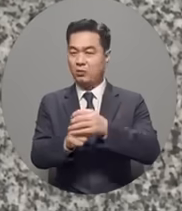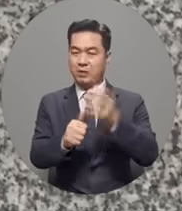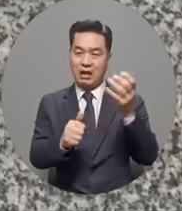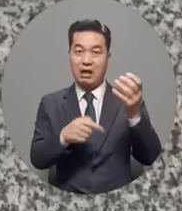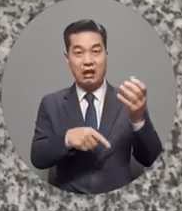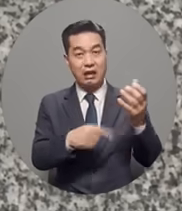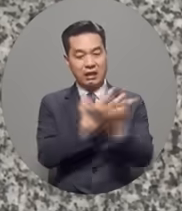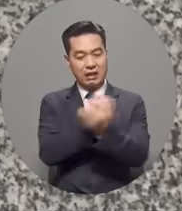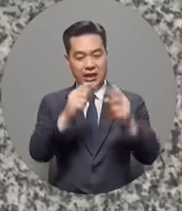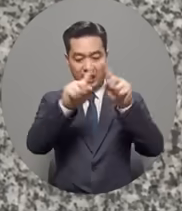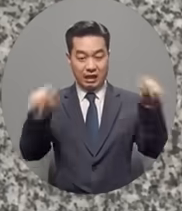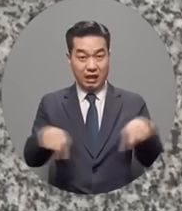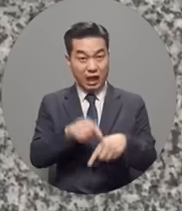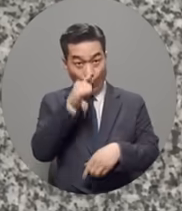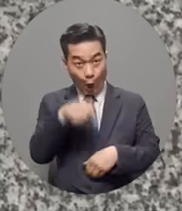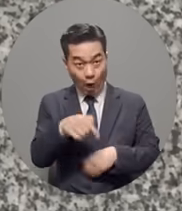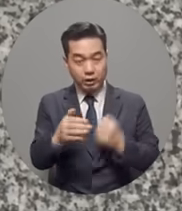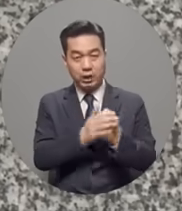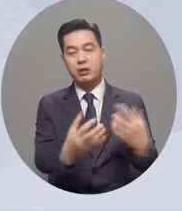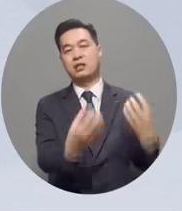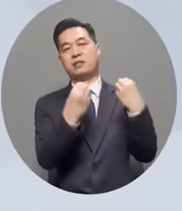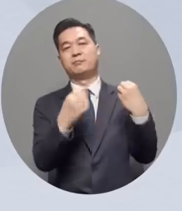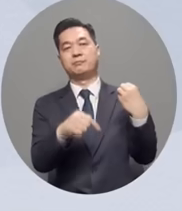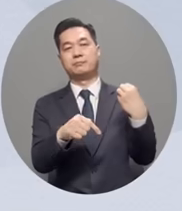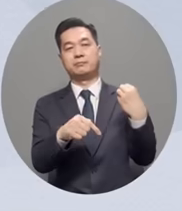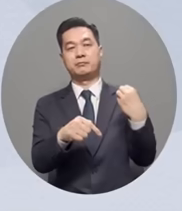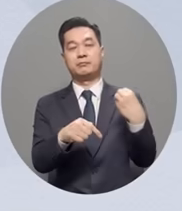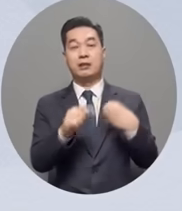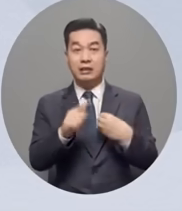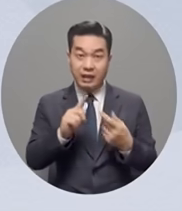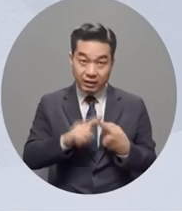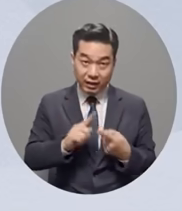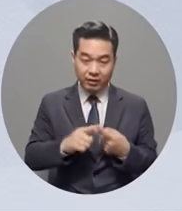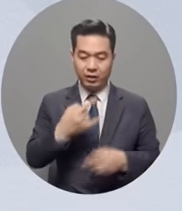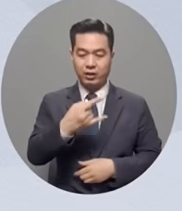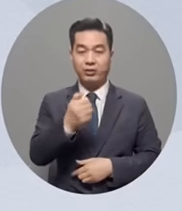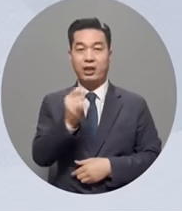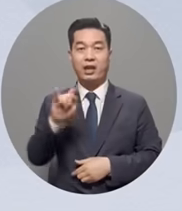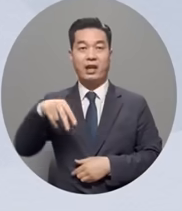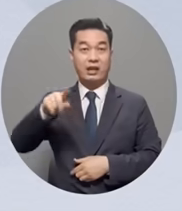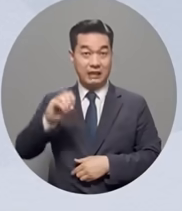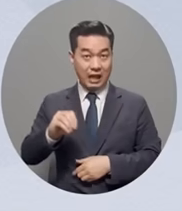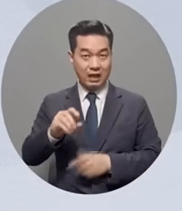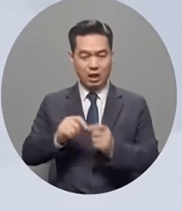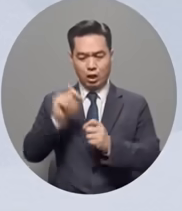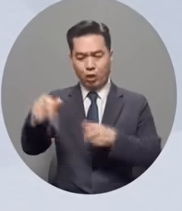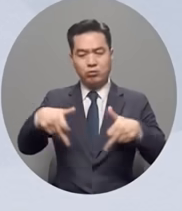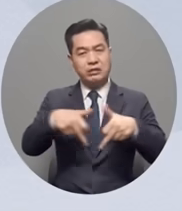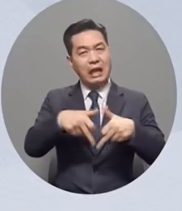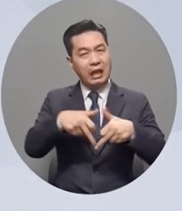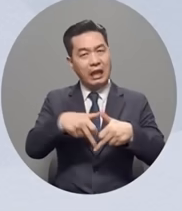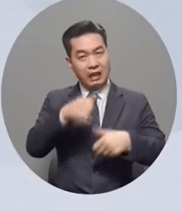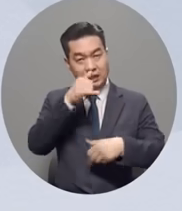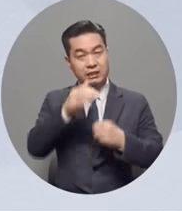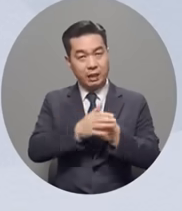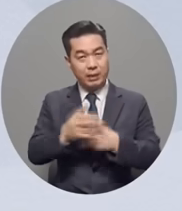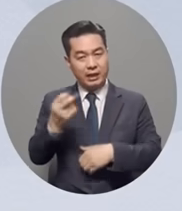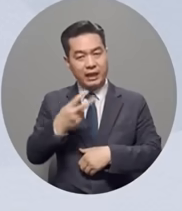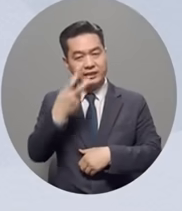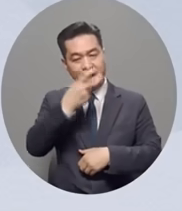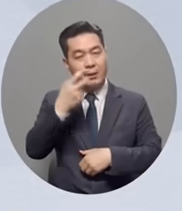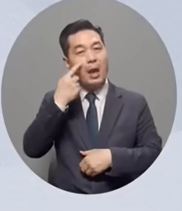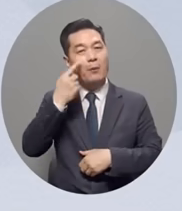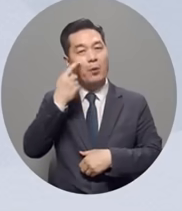약관을 근거로 보험금 지급을 중단했습니다. 이에 대해 현대해상 측은 영구장애일 수 있으니 재판단을